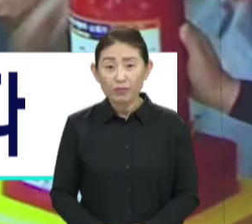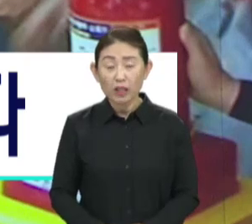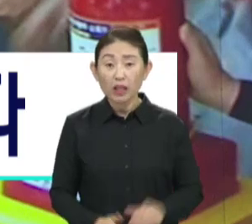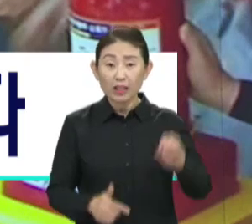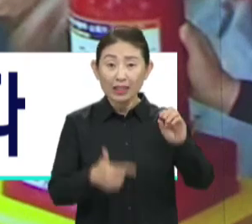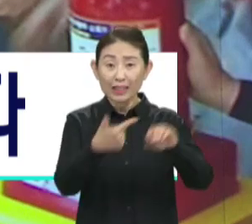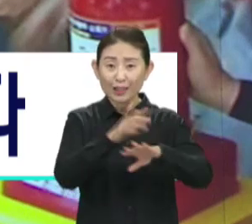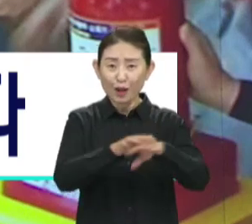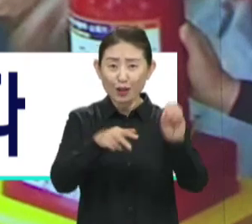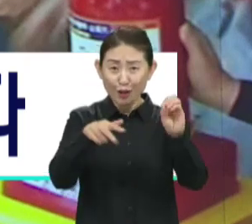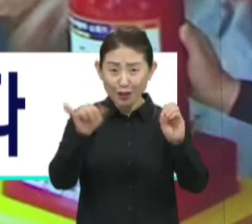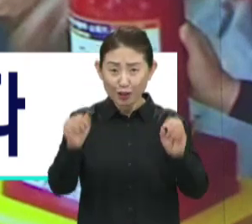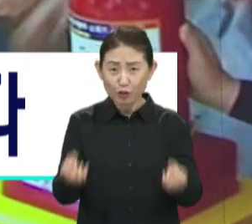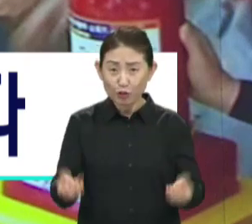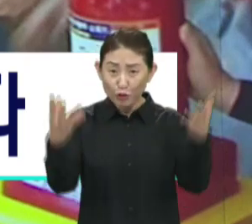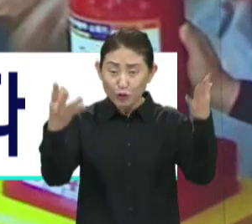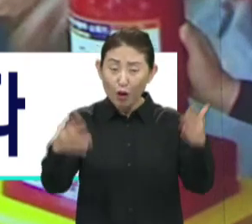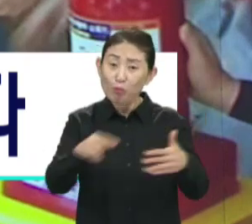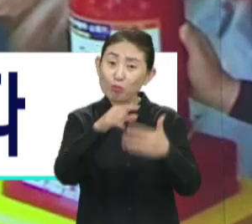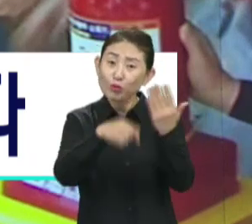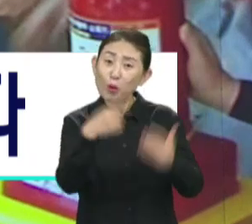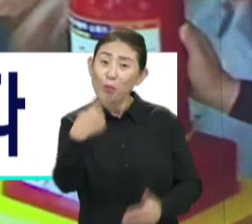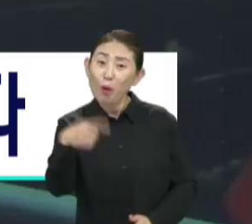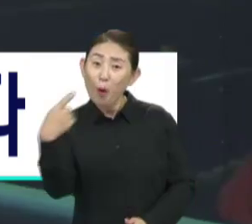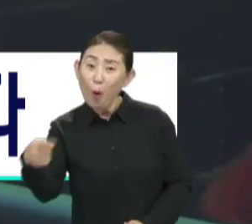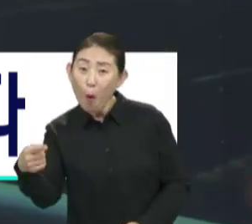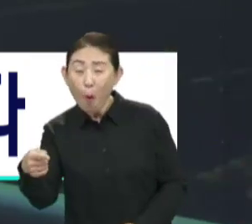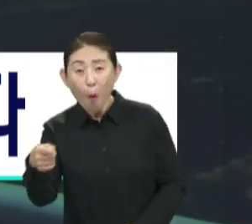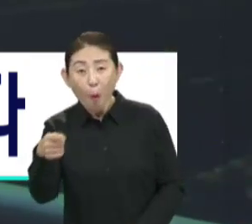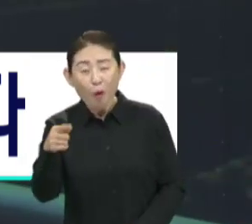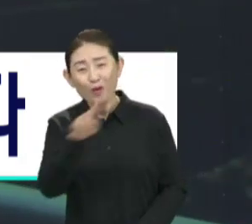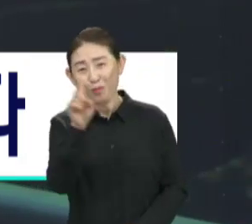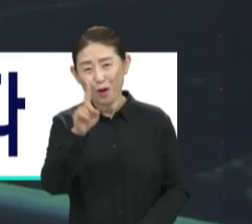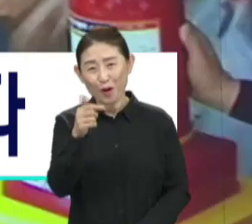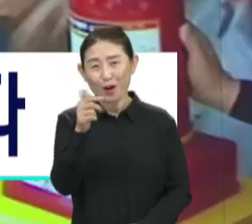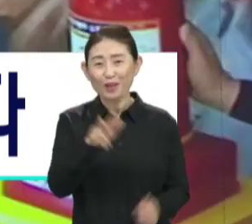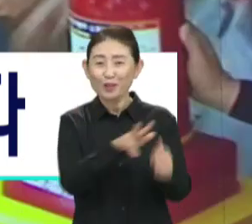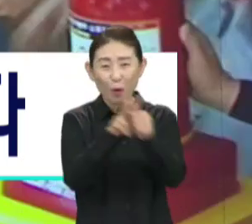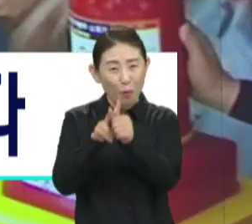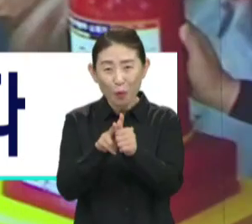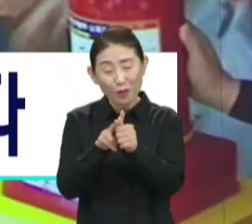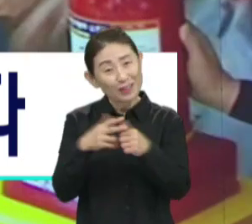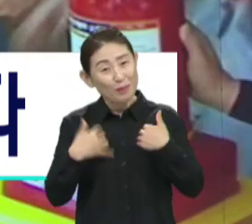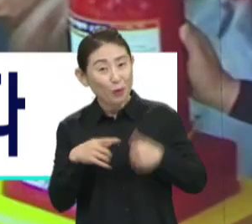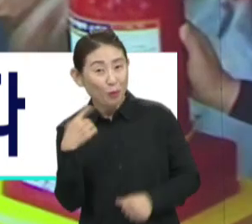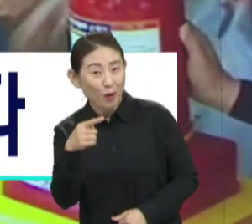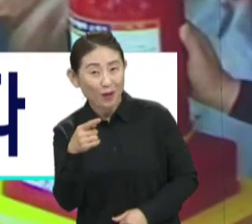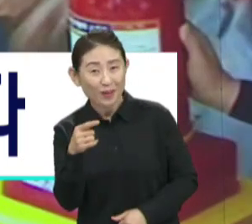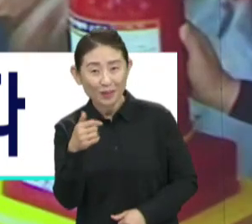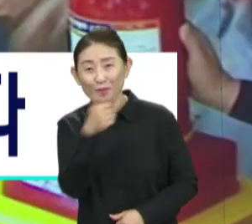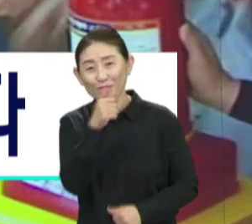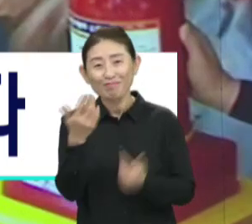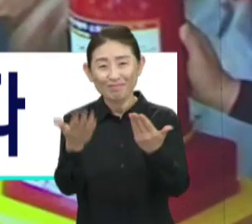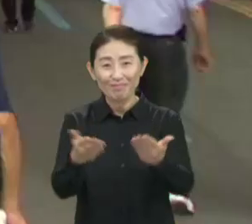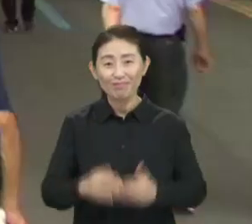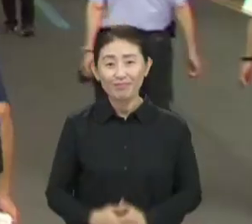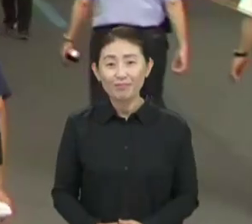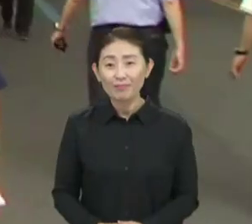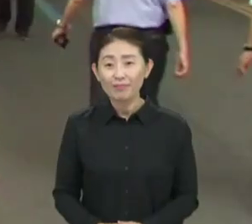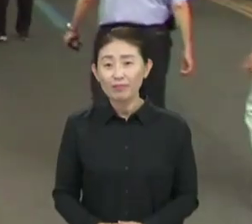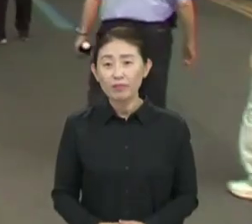만들 대전 영시축제에서 어떤 프로그램을 눈여겨보면 좋을지 조혜연 기자가 알려드립니다.